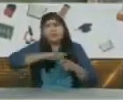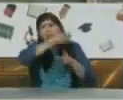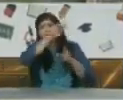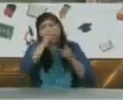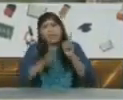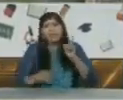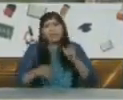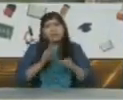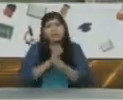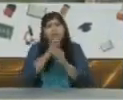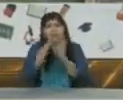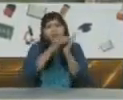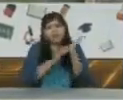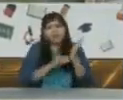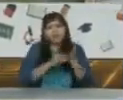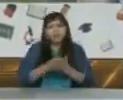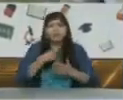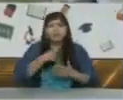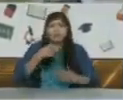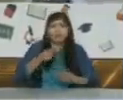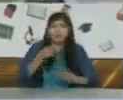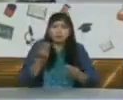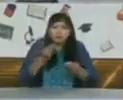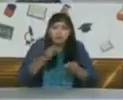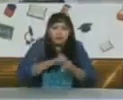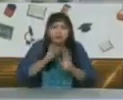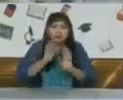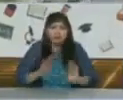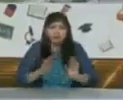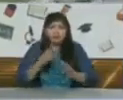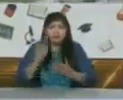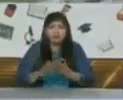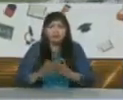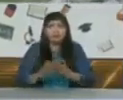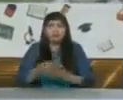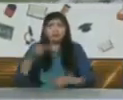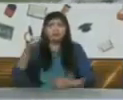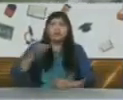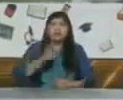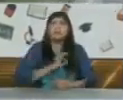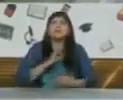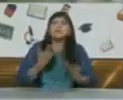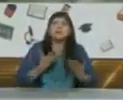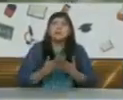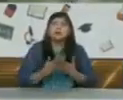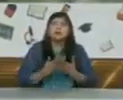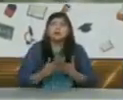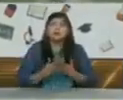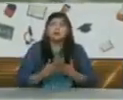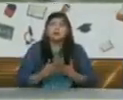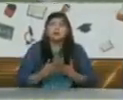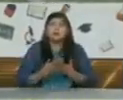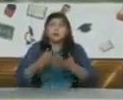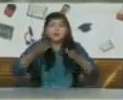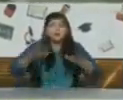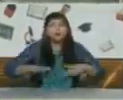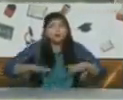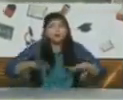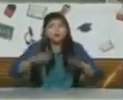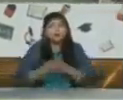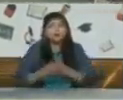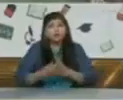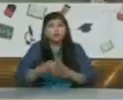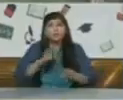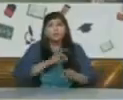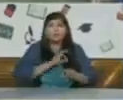है कि अगर मुझे थोड़ा सा भी खाली समय मिल जाए और अगर झूला है तो